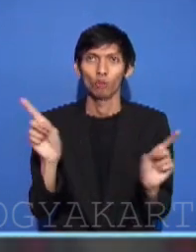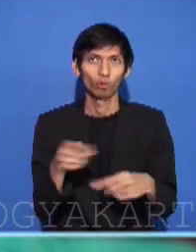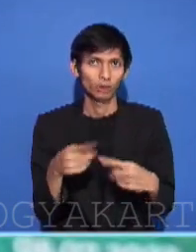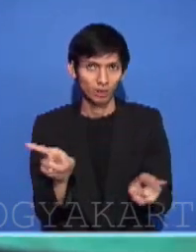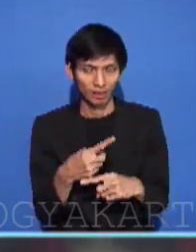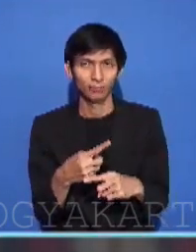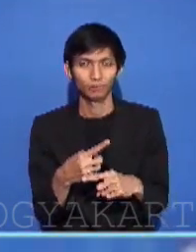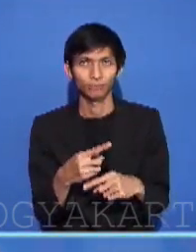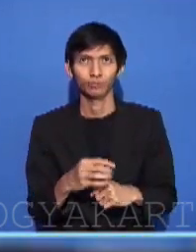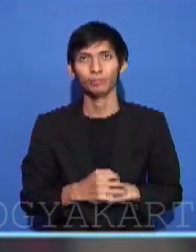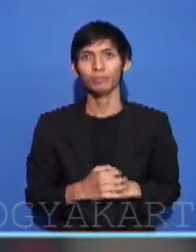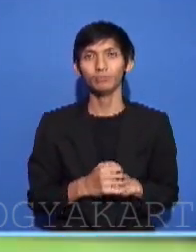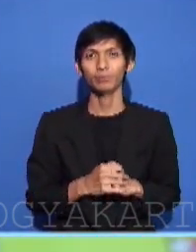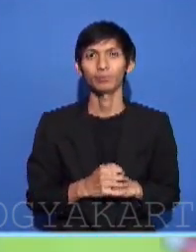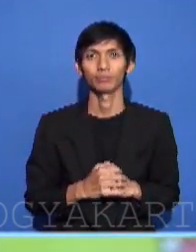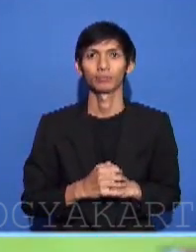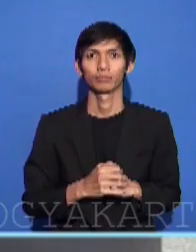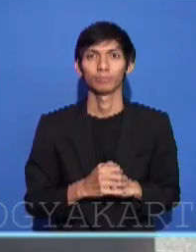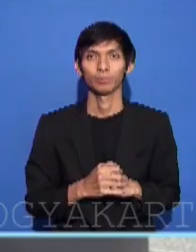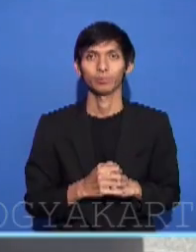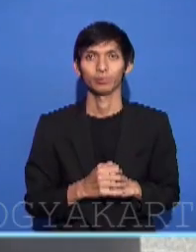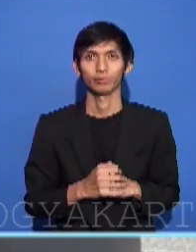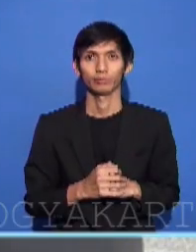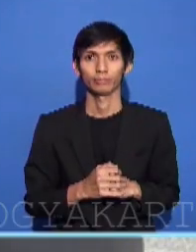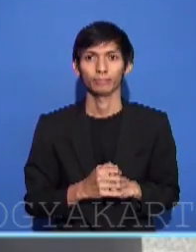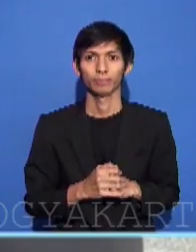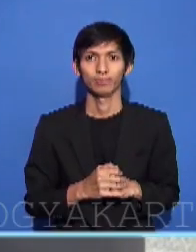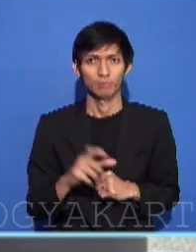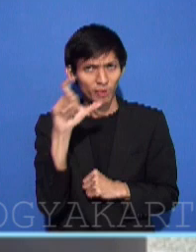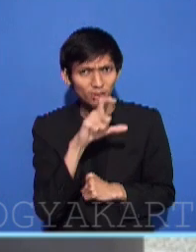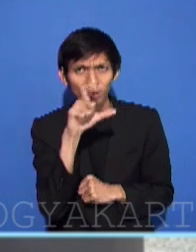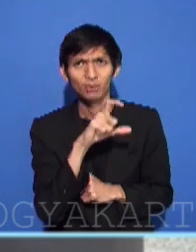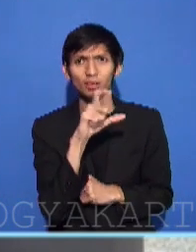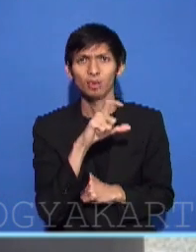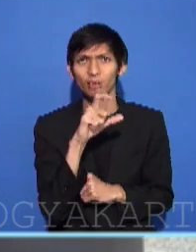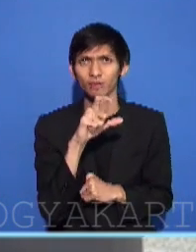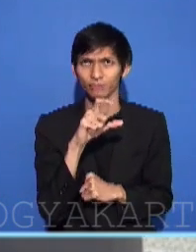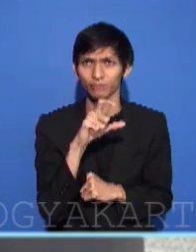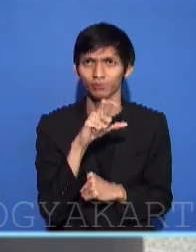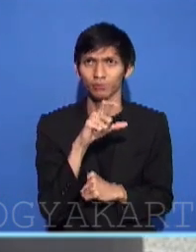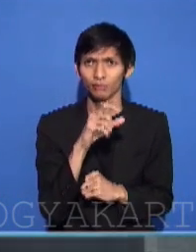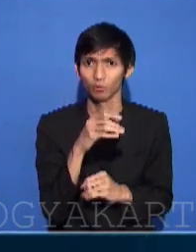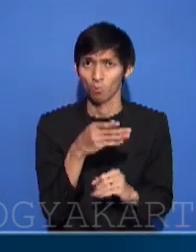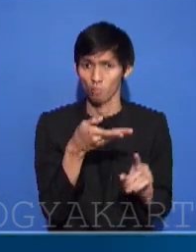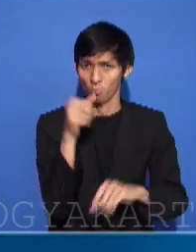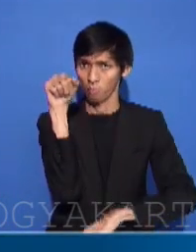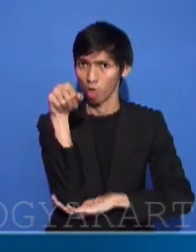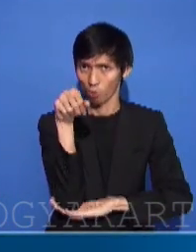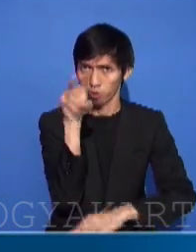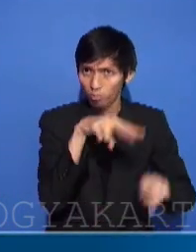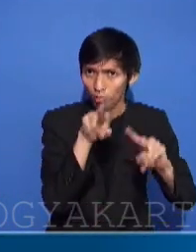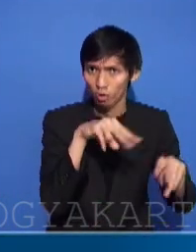gelang tiket pertandingan dan konser dari sejumlah pelaku. Dengan modus yang bersangkutan melihat adanya